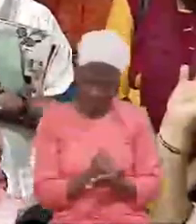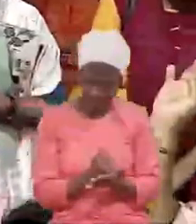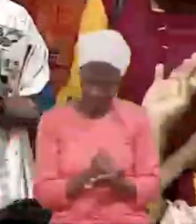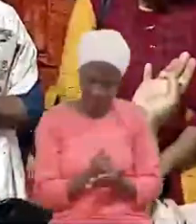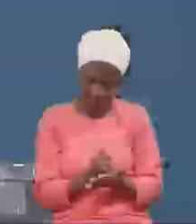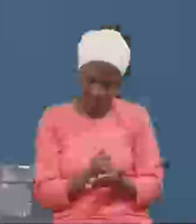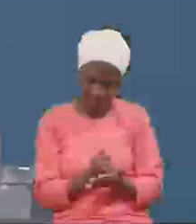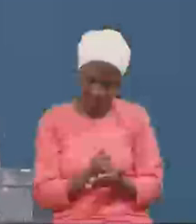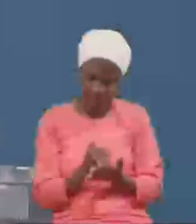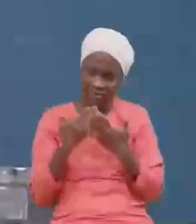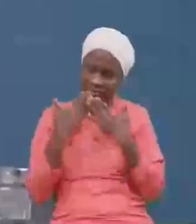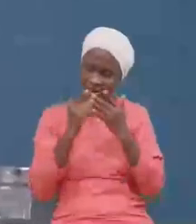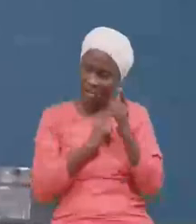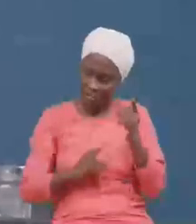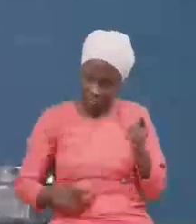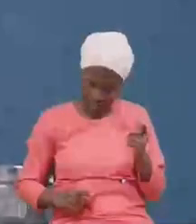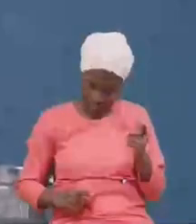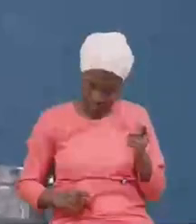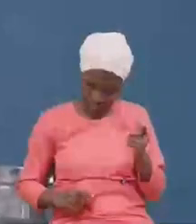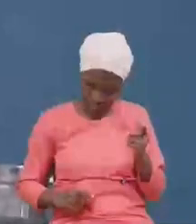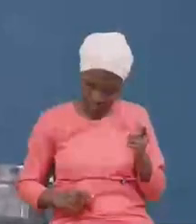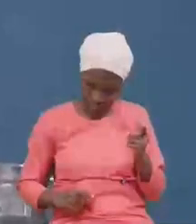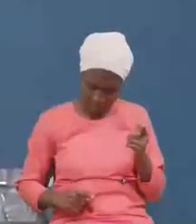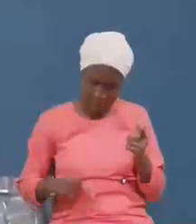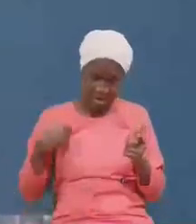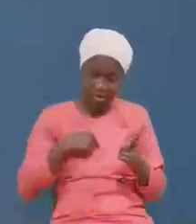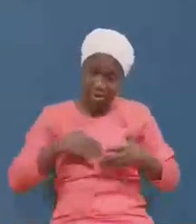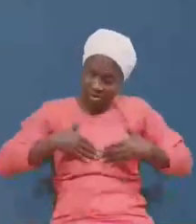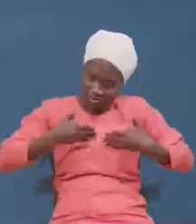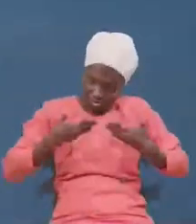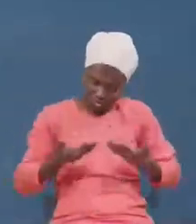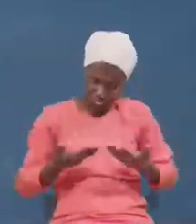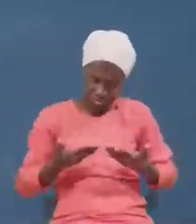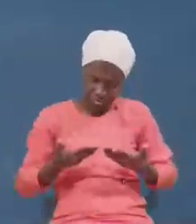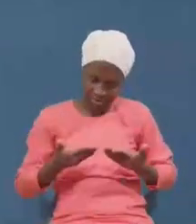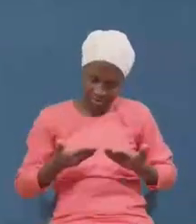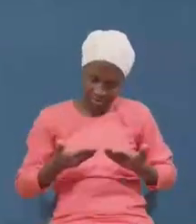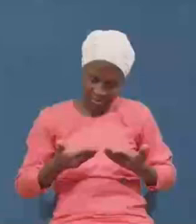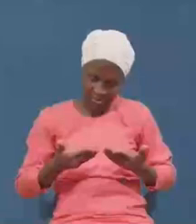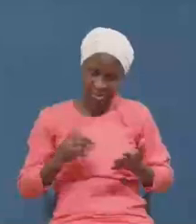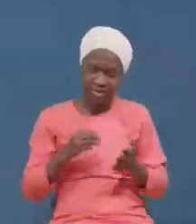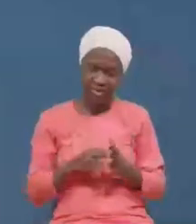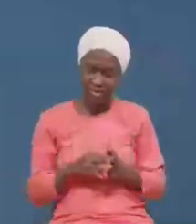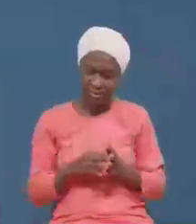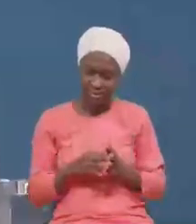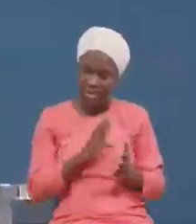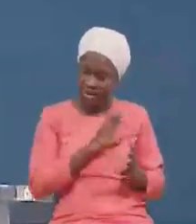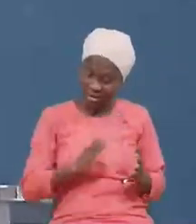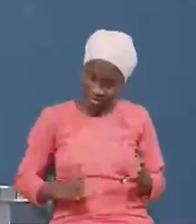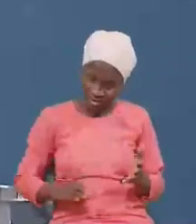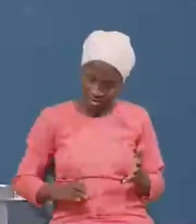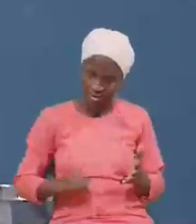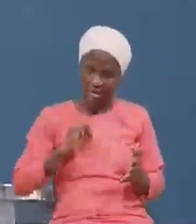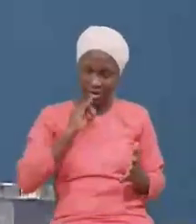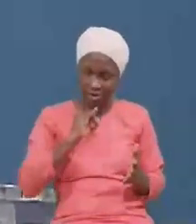Merci Seigneur. Nous confessons, chacun confesse